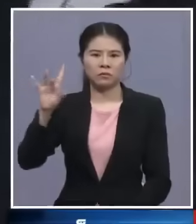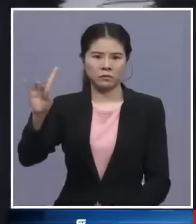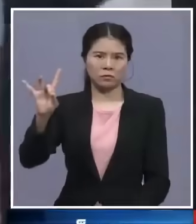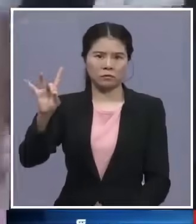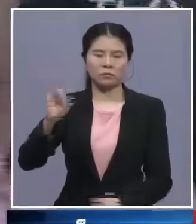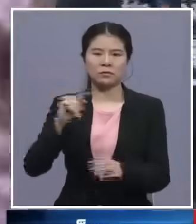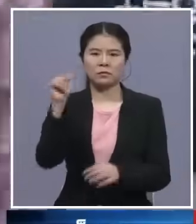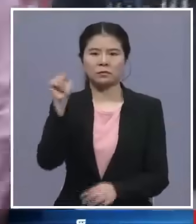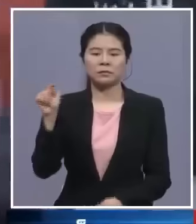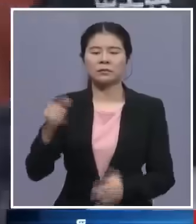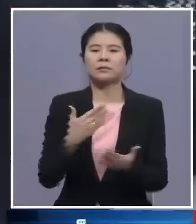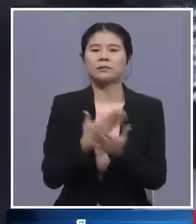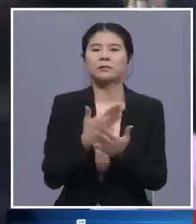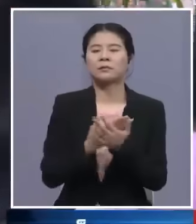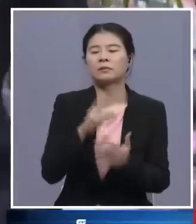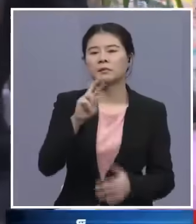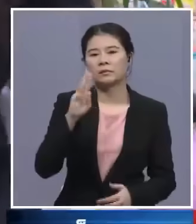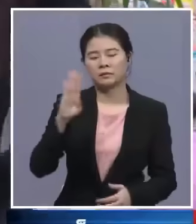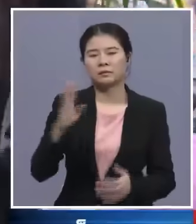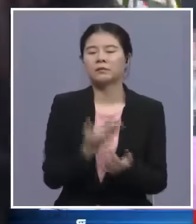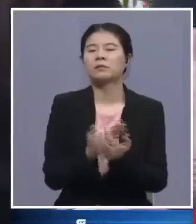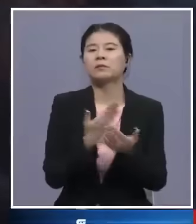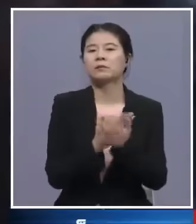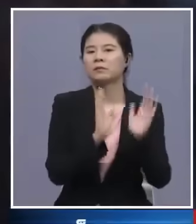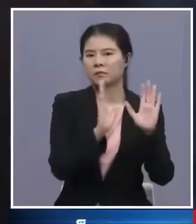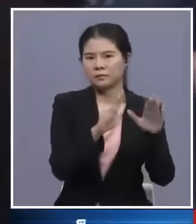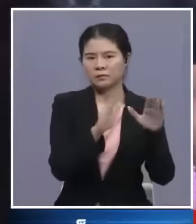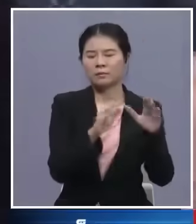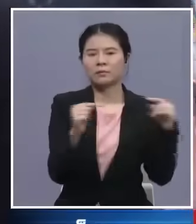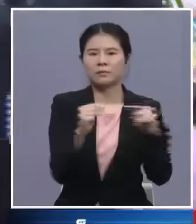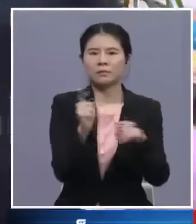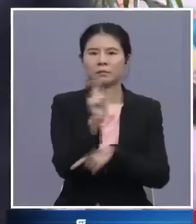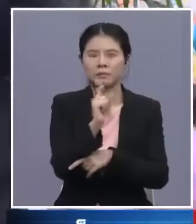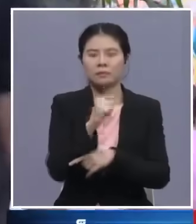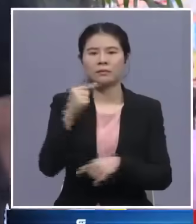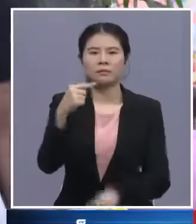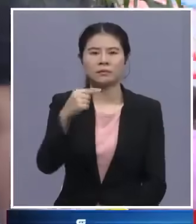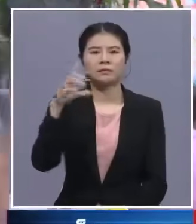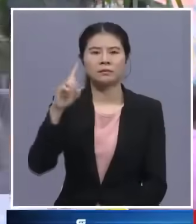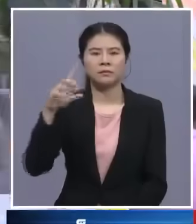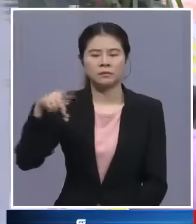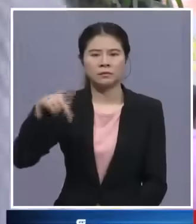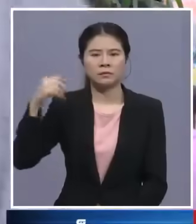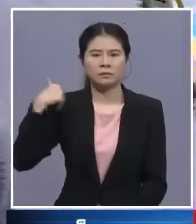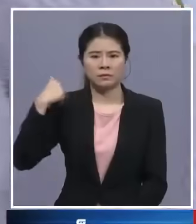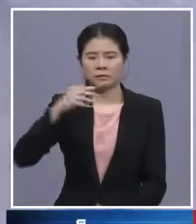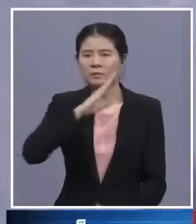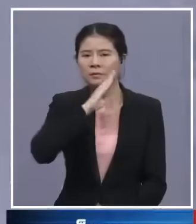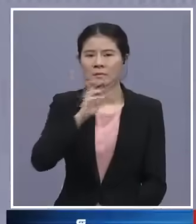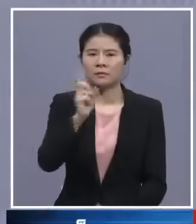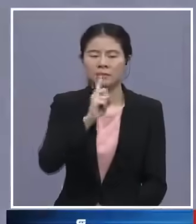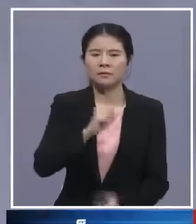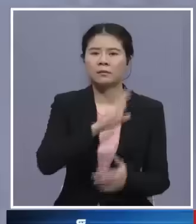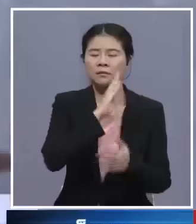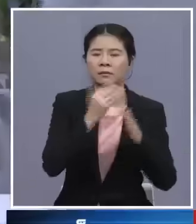ของปริมาณเงินที่เพิ่มขึ้นในระบบอ่ะครับมันก็ต้องสัมพันธ์กันใช่มั้ยฮะระหว่างปริมาณเงินกับ GDPที่ถ้าเกิดการเติบโตของ